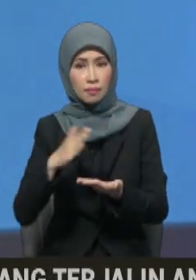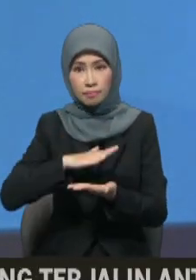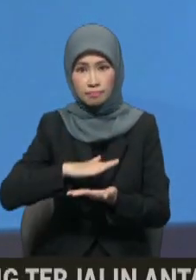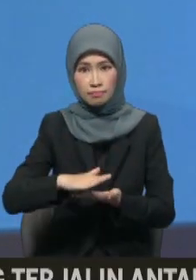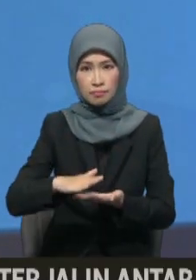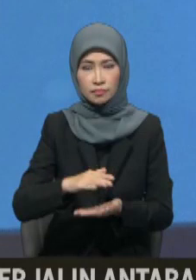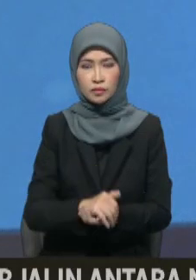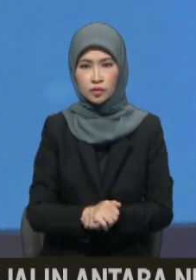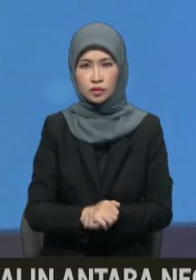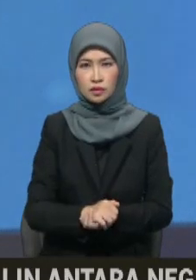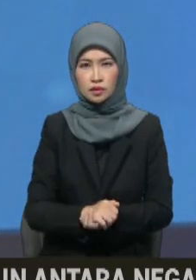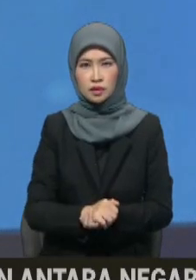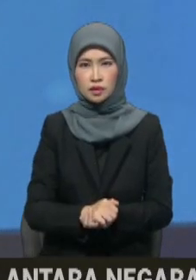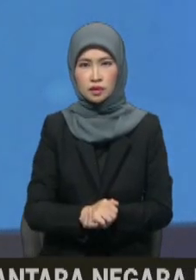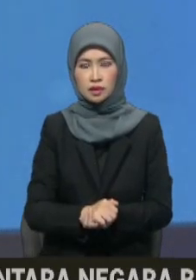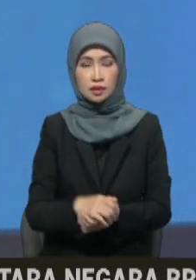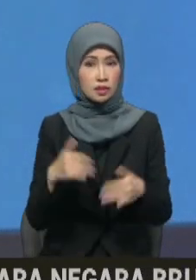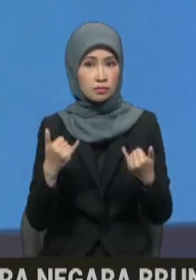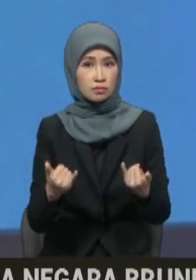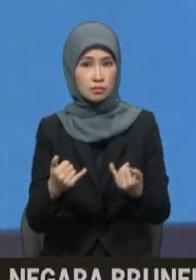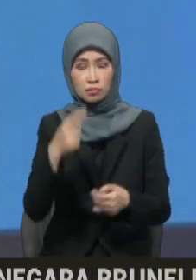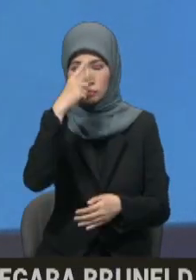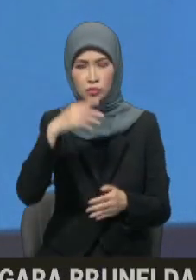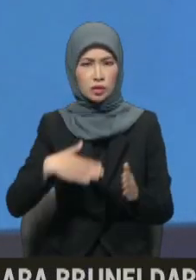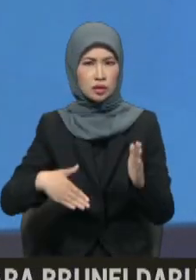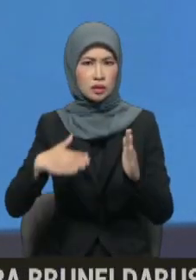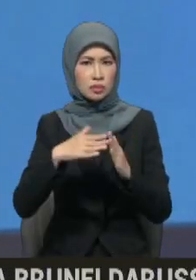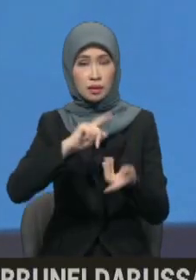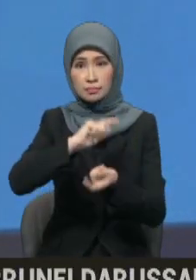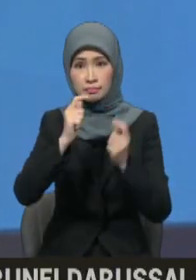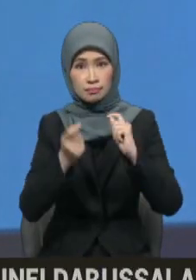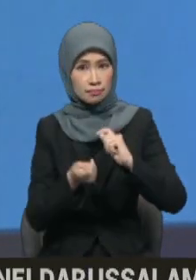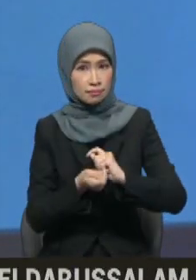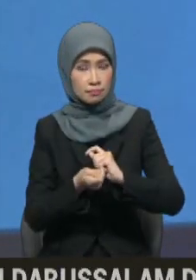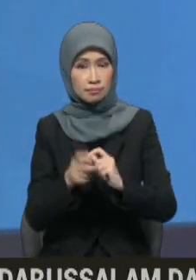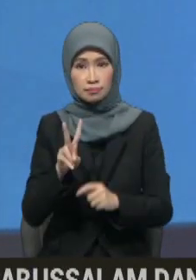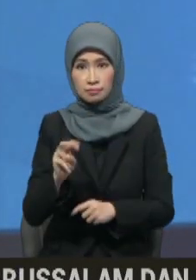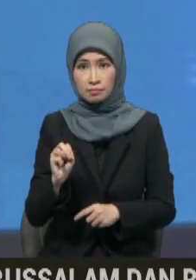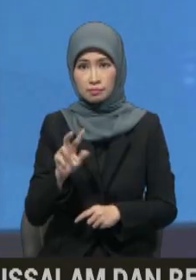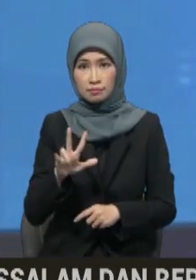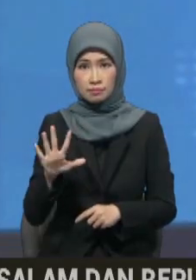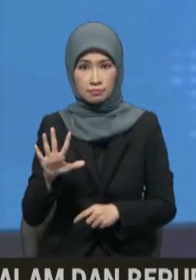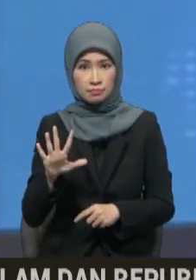proaktif juga sedang dilaksanakan untuk mencapai impak transformasi menjelang